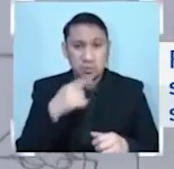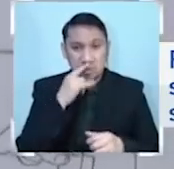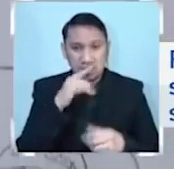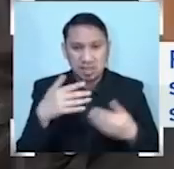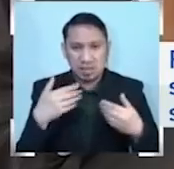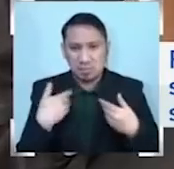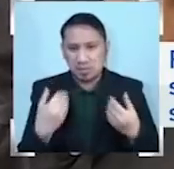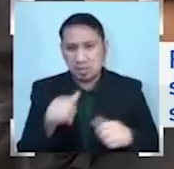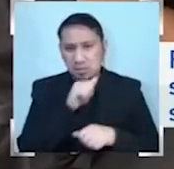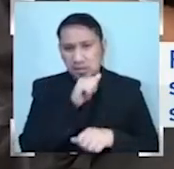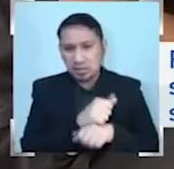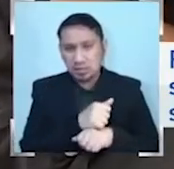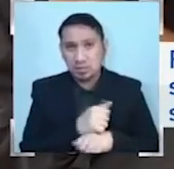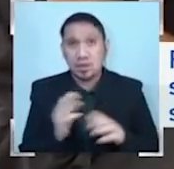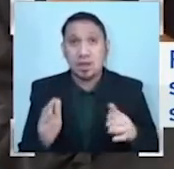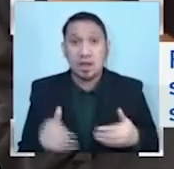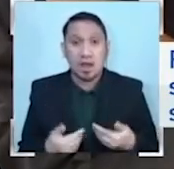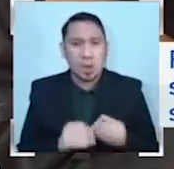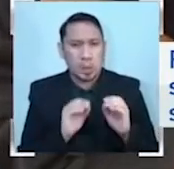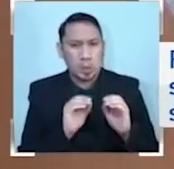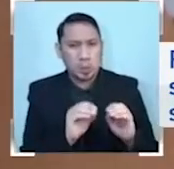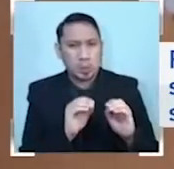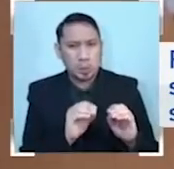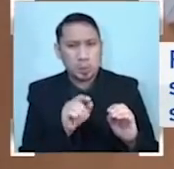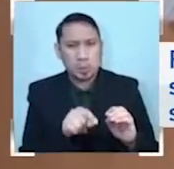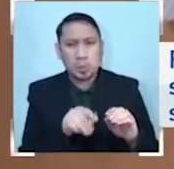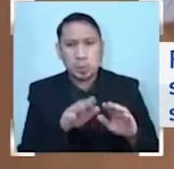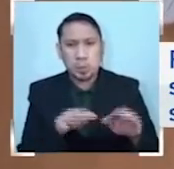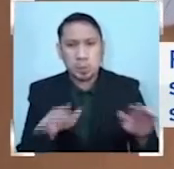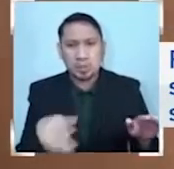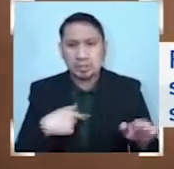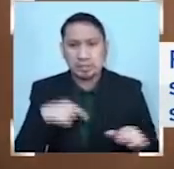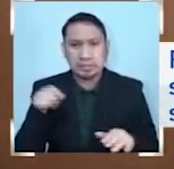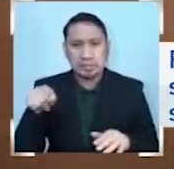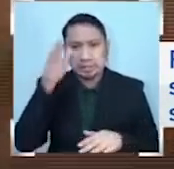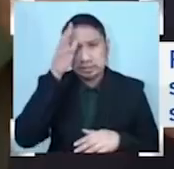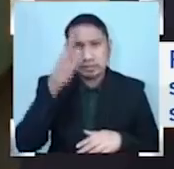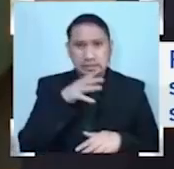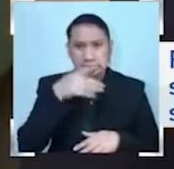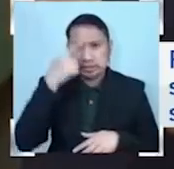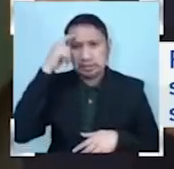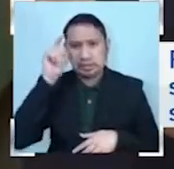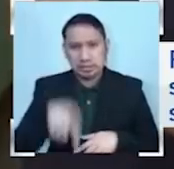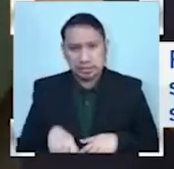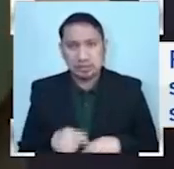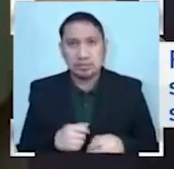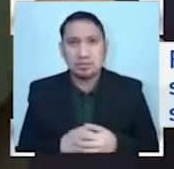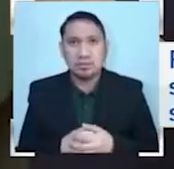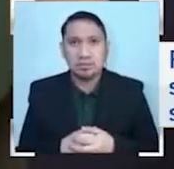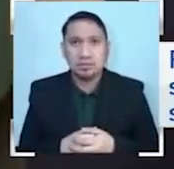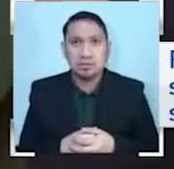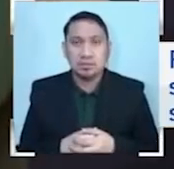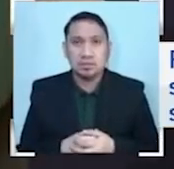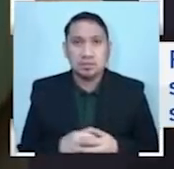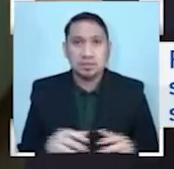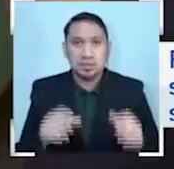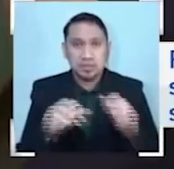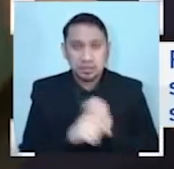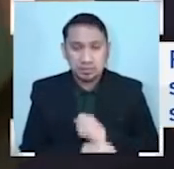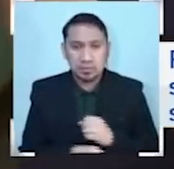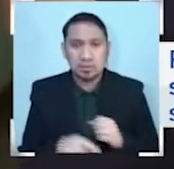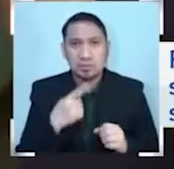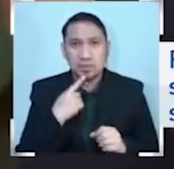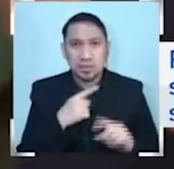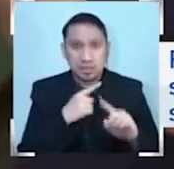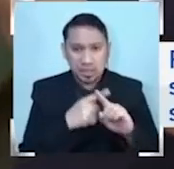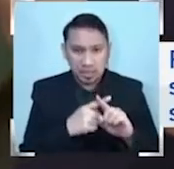nila ituturo sa kanilang mga anak ang lesson kung sila mismo ay hindi ito naiintindihan? Simplify. X,